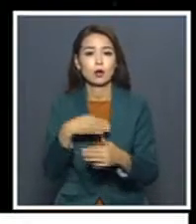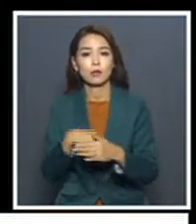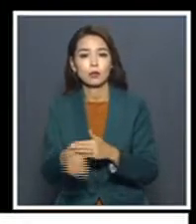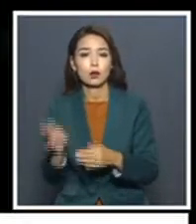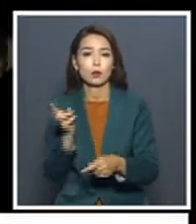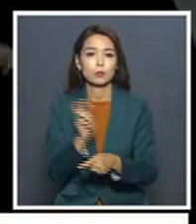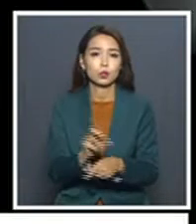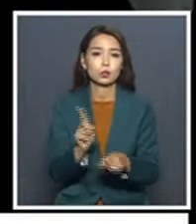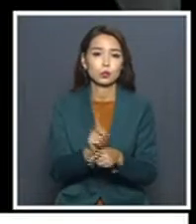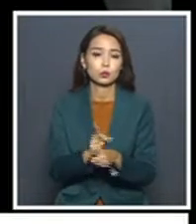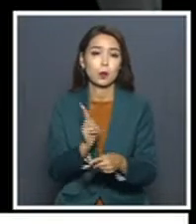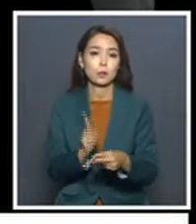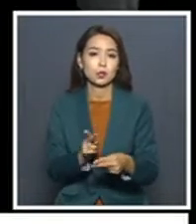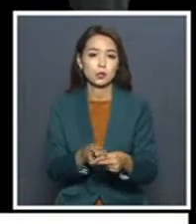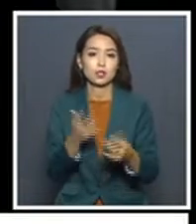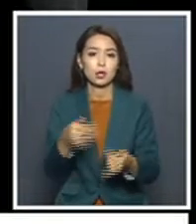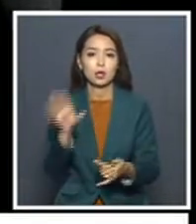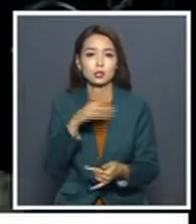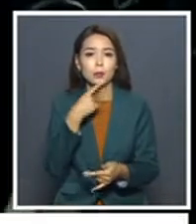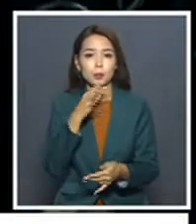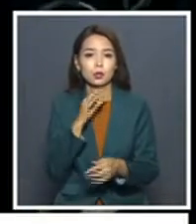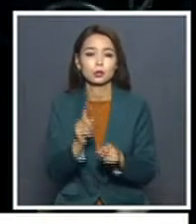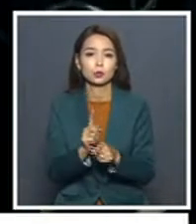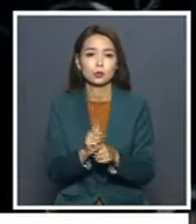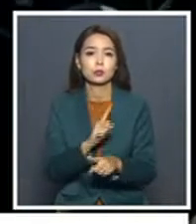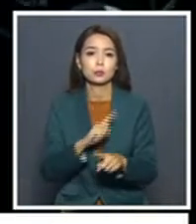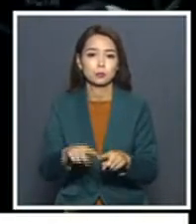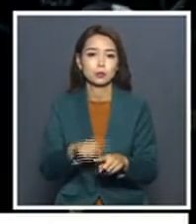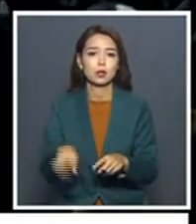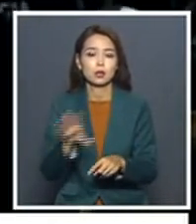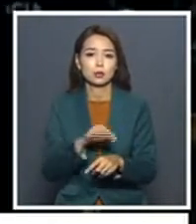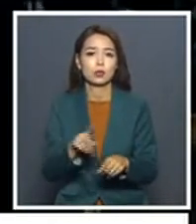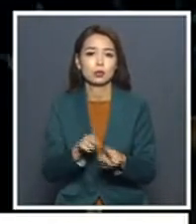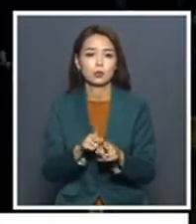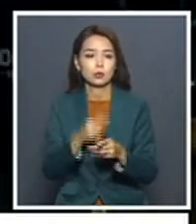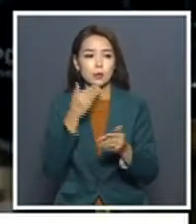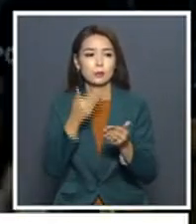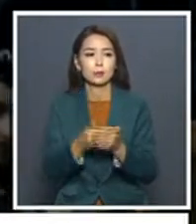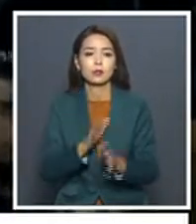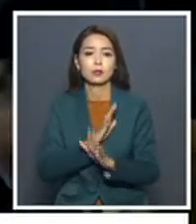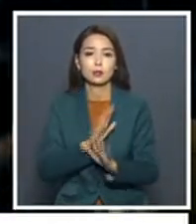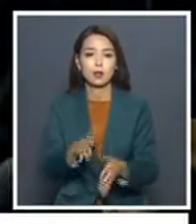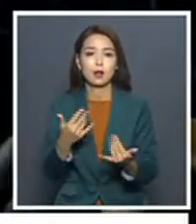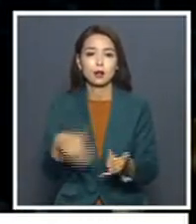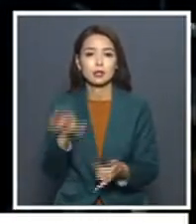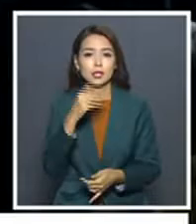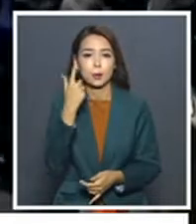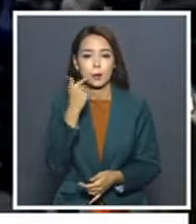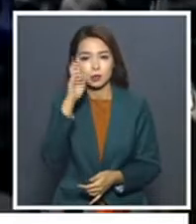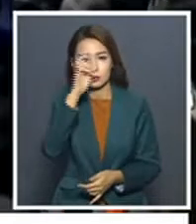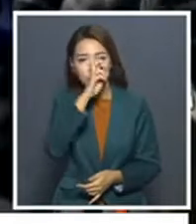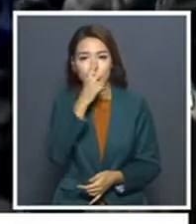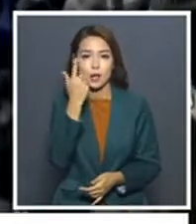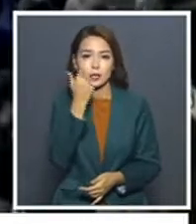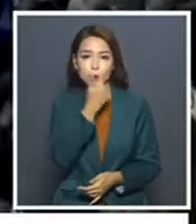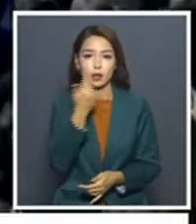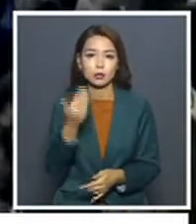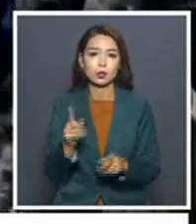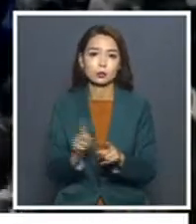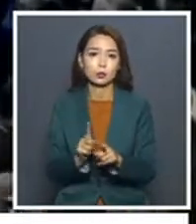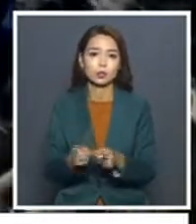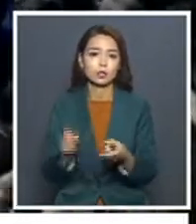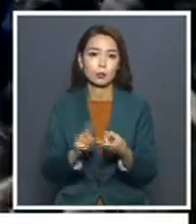жасауға әрекеттенді. Алайда полицейлер оларды бекетке тым жақындатпаған. Барселонада Испания үкіметіне қарсы